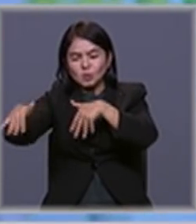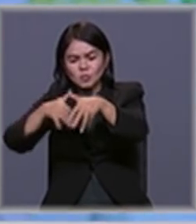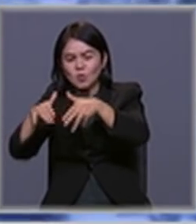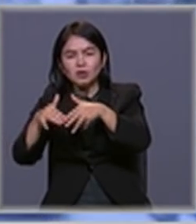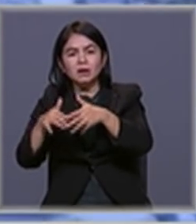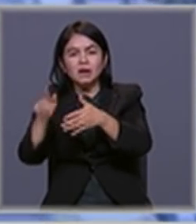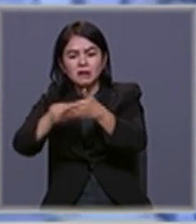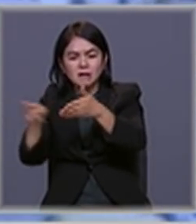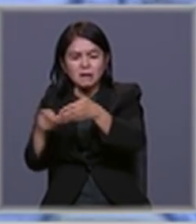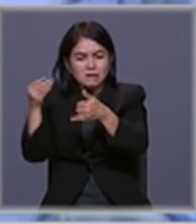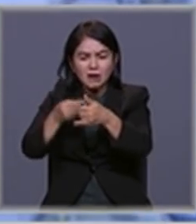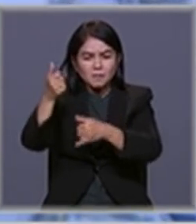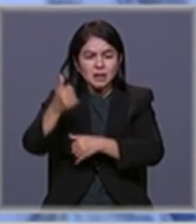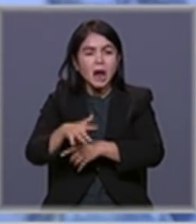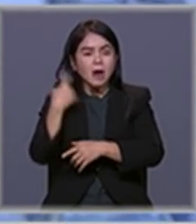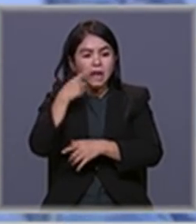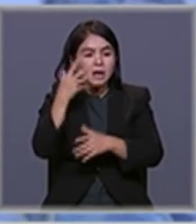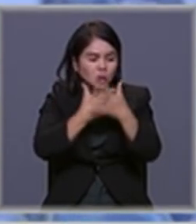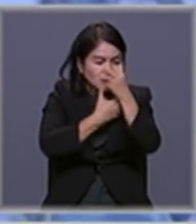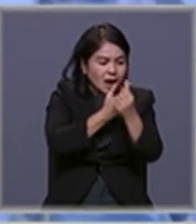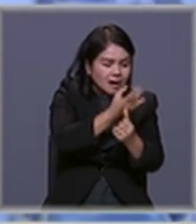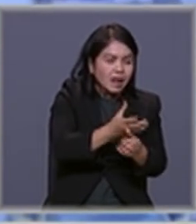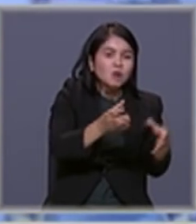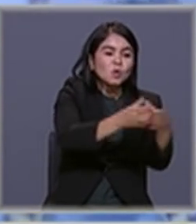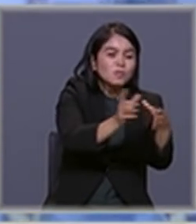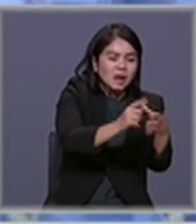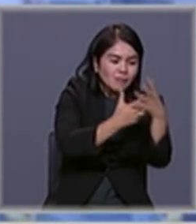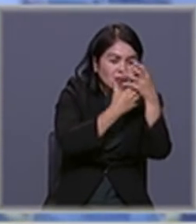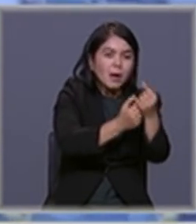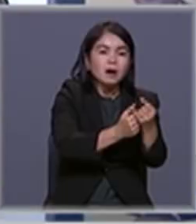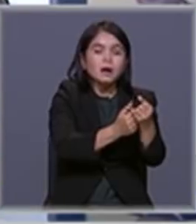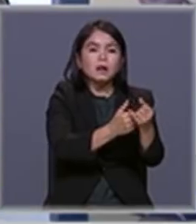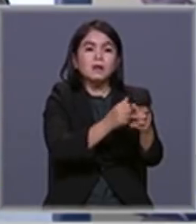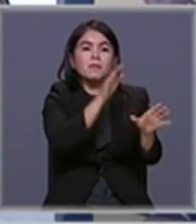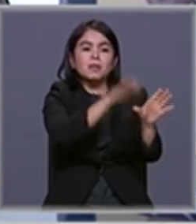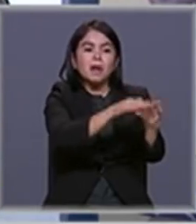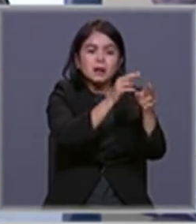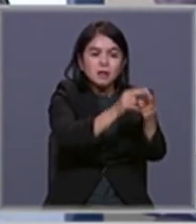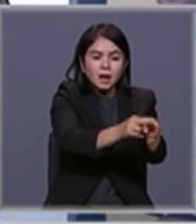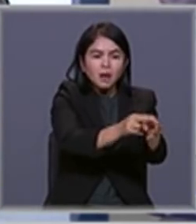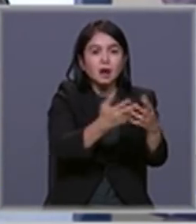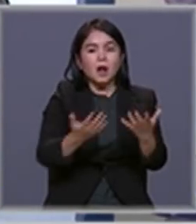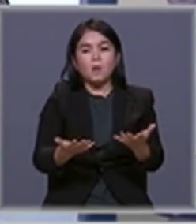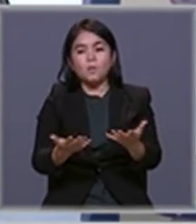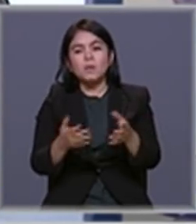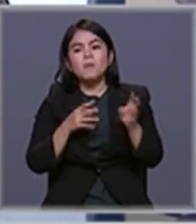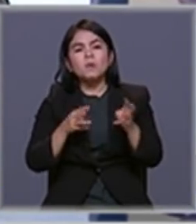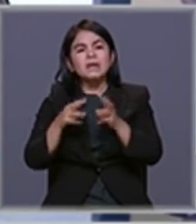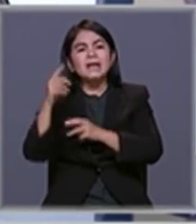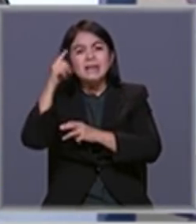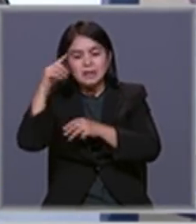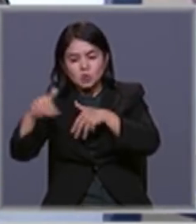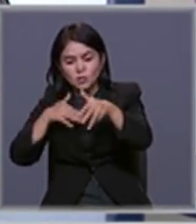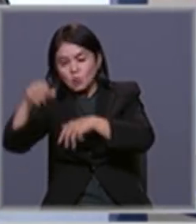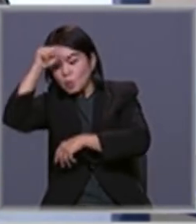ามีการที่ใครสนใจอะไรก็ไปสมัครไง เขานี่มันเป็นทฤษฎีพลเมืองผู้ตื่นรู้คือชาวบ้านทั่วไป